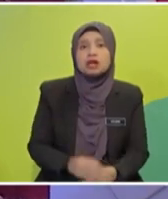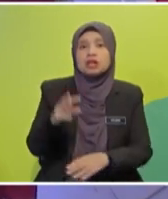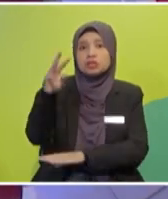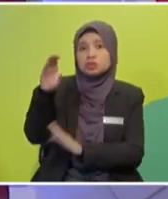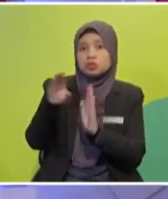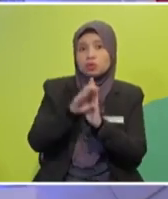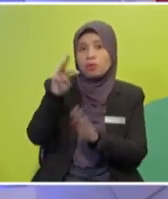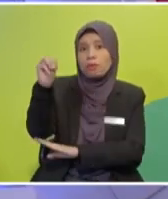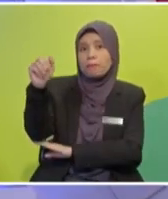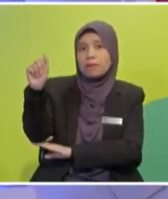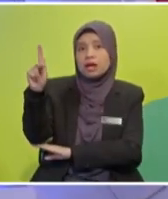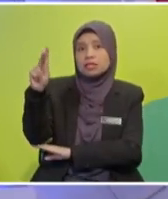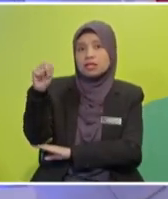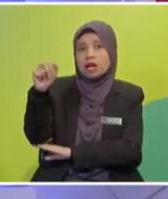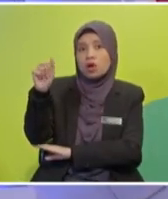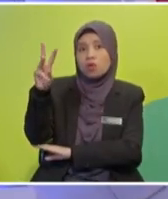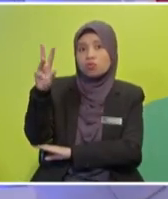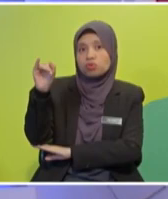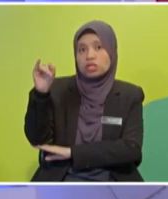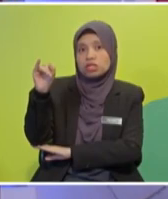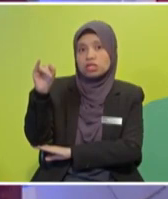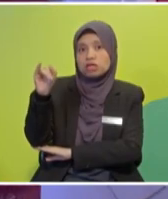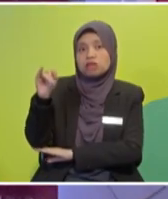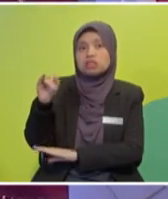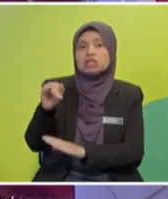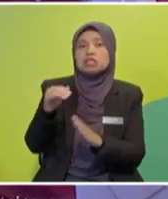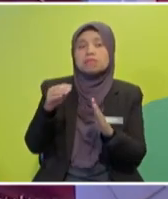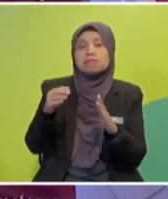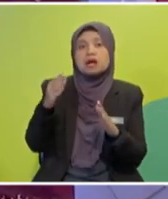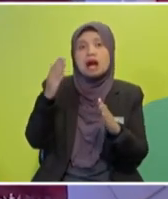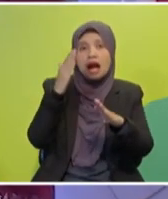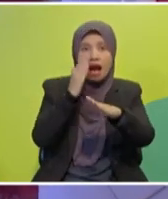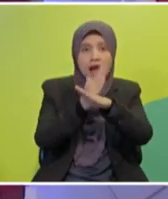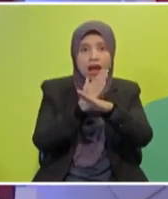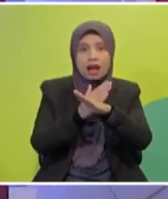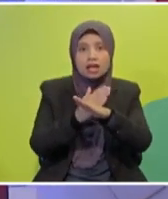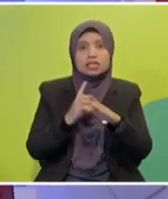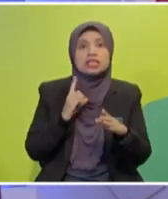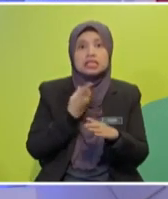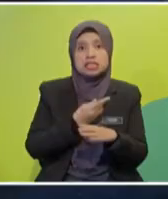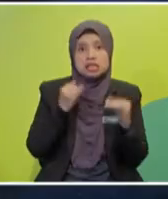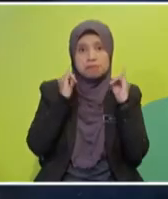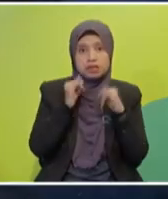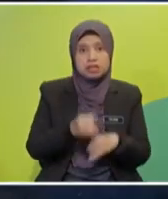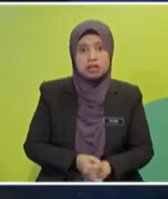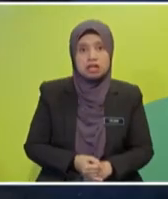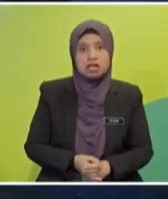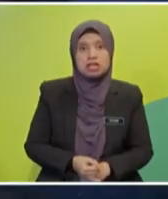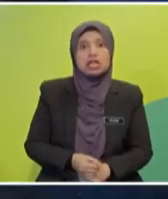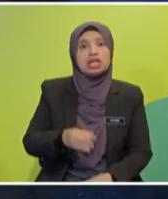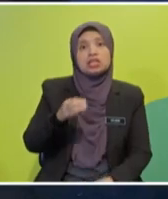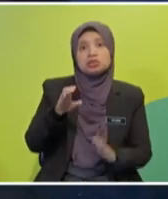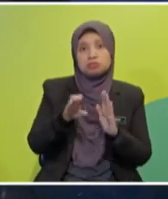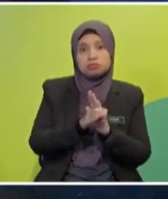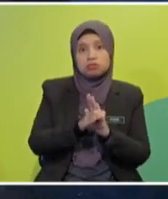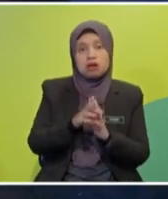menghalang sahnya ibadah dan apa dan syaratnya bersuci. Kita tak boleh buat apa? Okey, Rizki. Okey. Kita